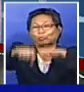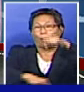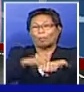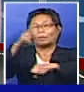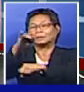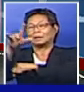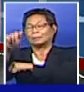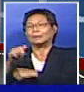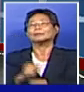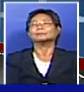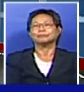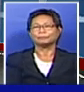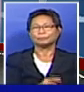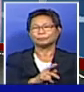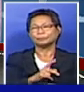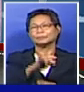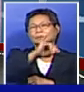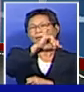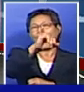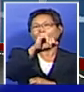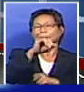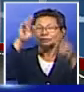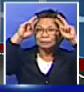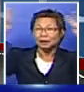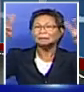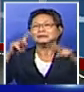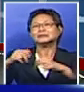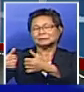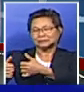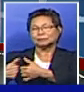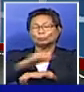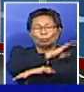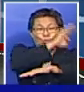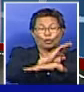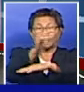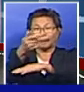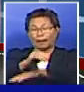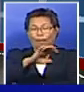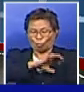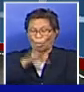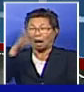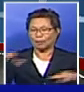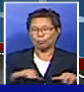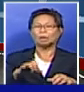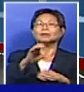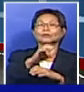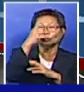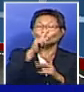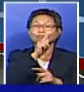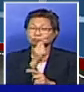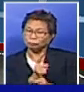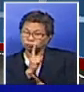jabatan keselamatan dalam negeri dan ketenteraman awam Bukit aman Datuk Seri Zulkifli Abdullah pdrm akan melakukan operasi bagi